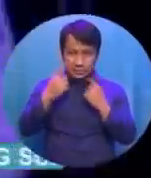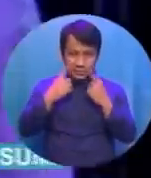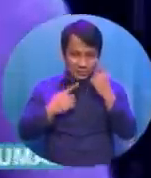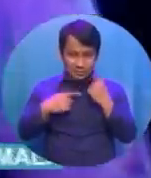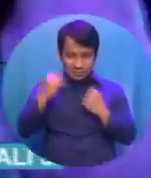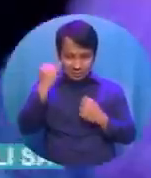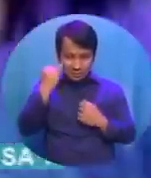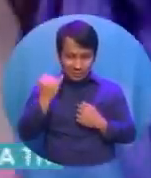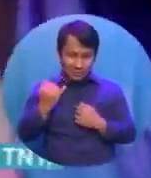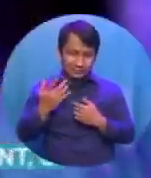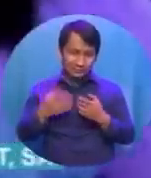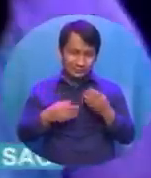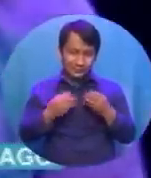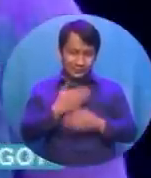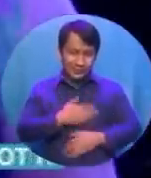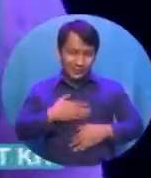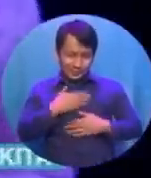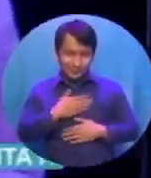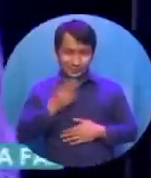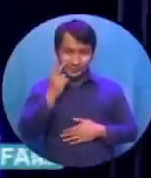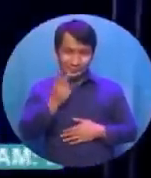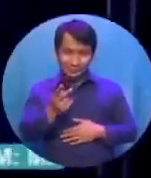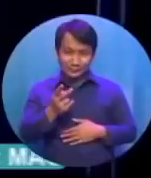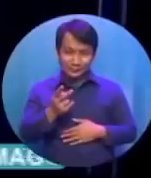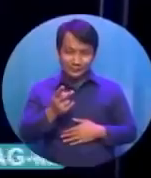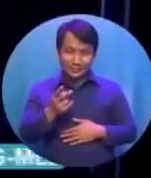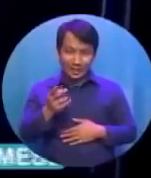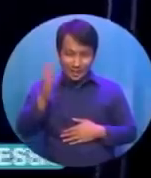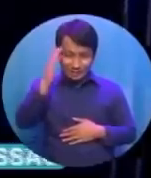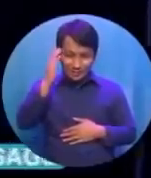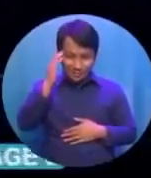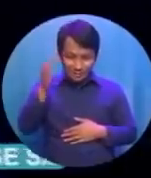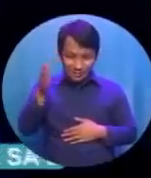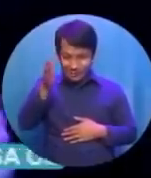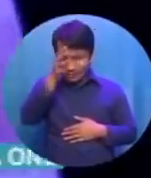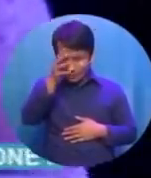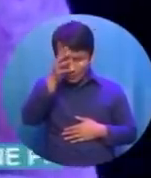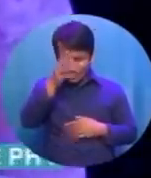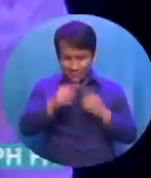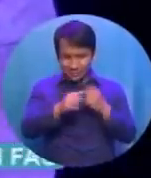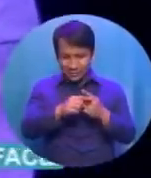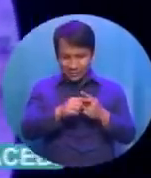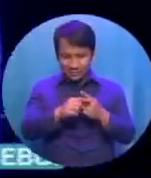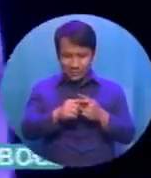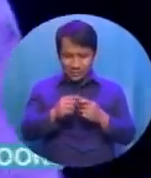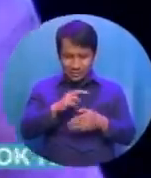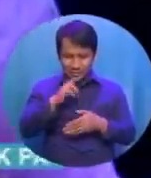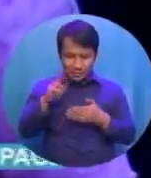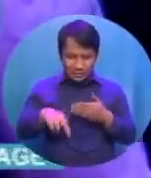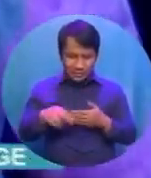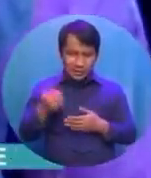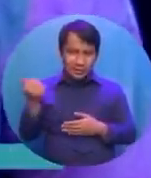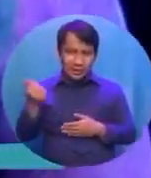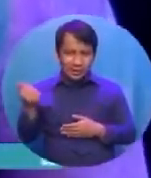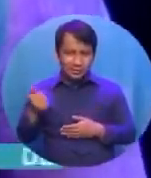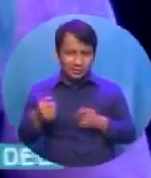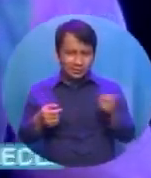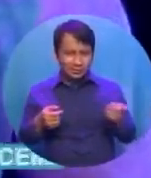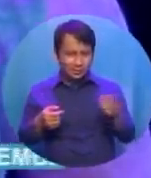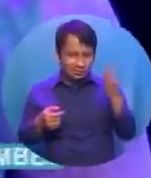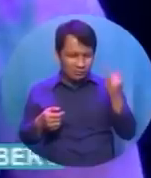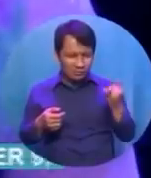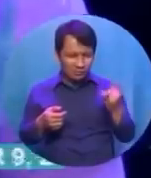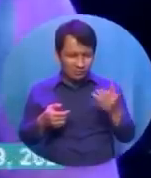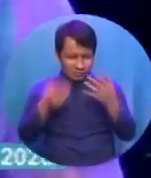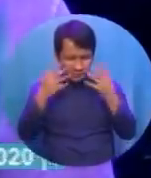Jovan Aquila dahil masayang-masaya siya na nagkaroon ng closure si Ate Marilyn at positibo ang resulta. Yung iba naman, naiinis kay Kuya Rene. Bakit daw